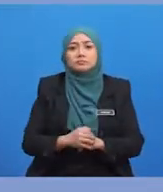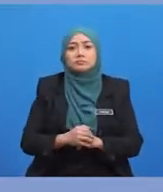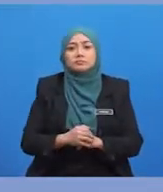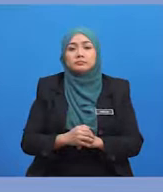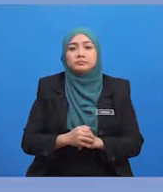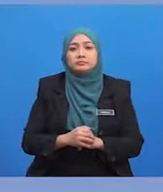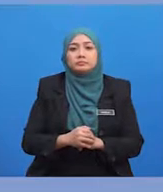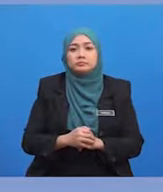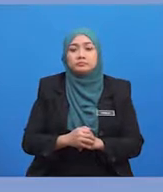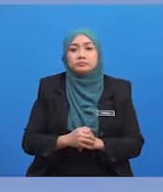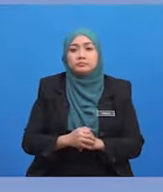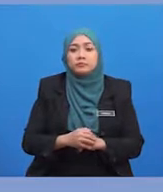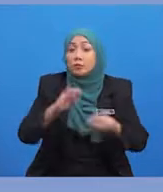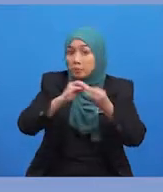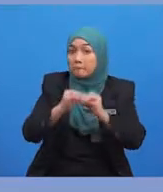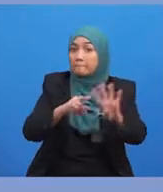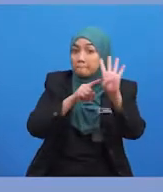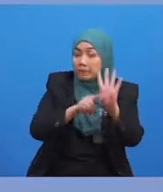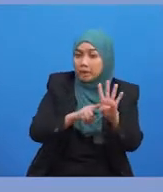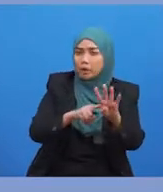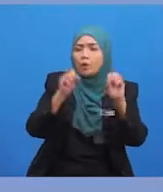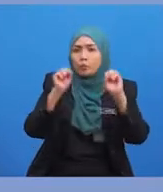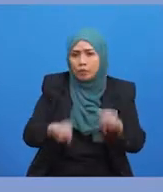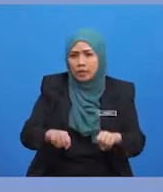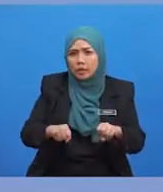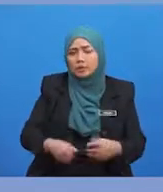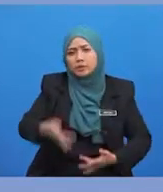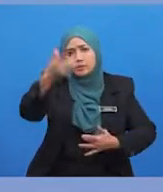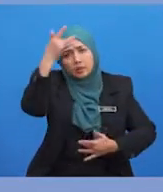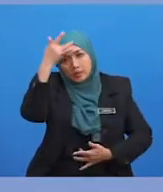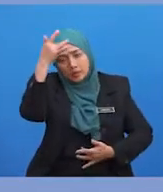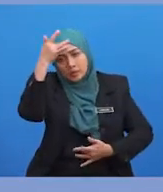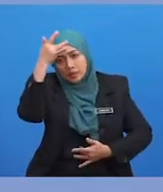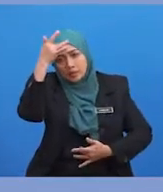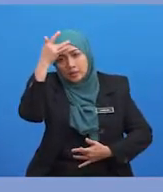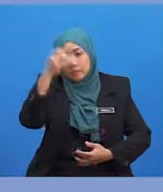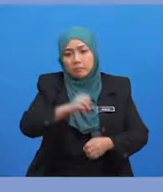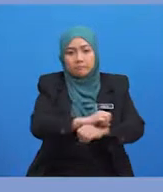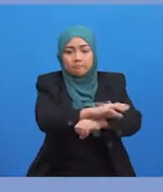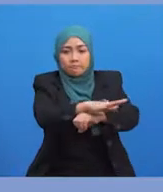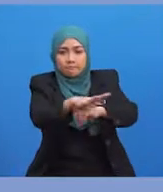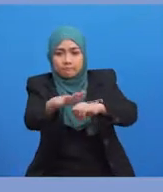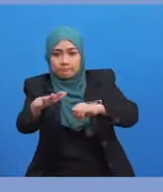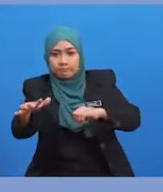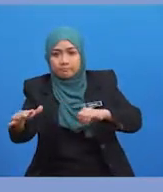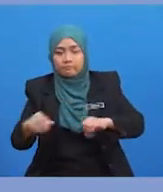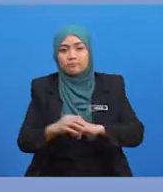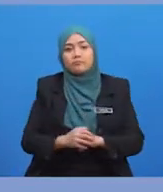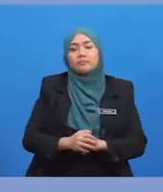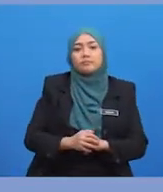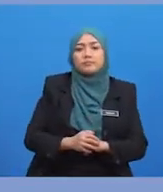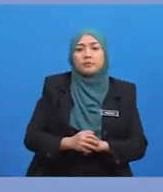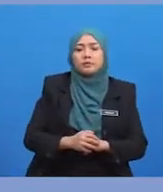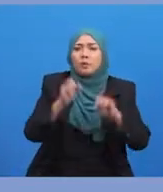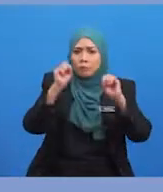Mikroorganisma juga menyebabkan wabak penyakit, terutamanya penyakit berjangkit. Penyakit ini